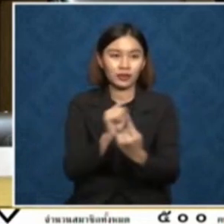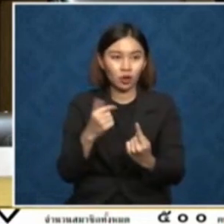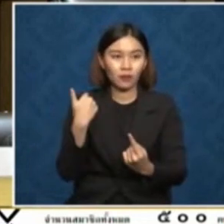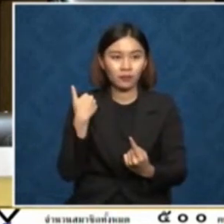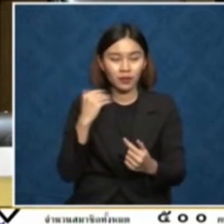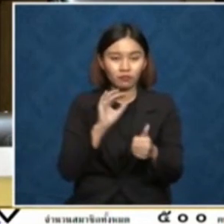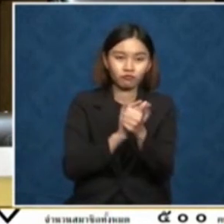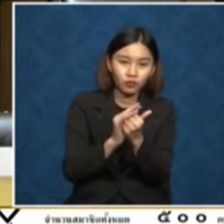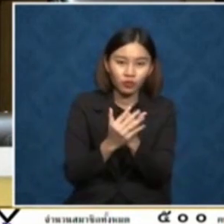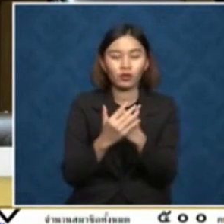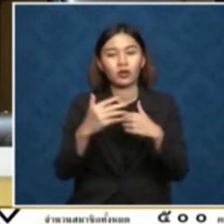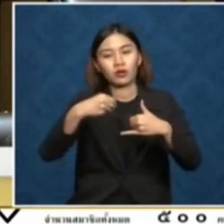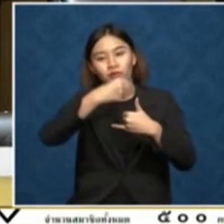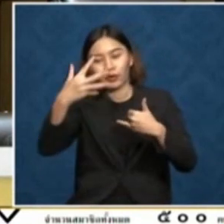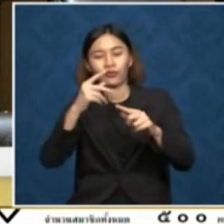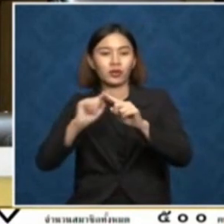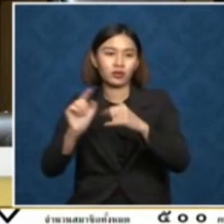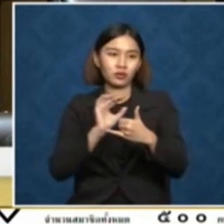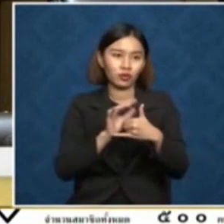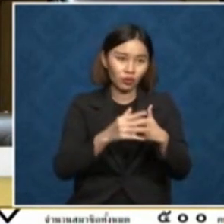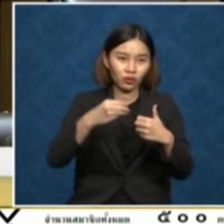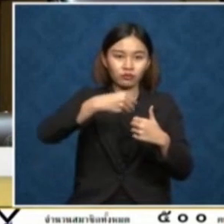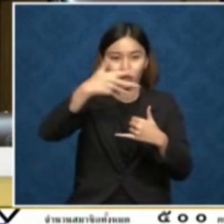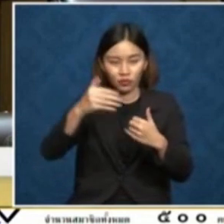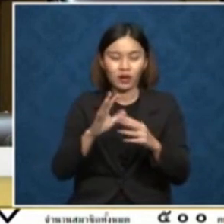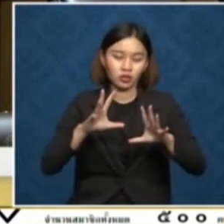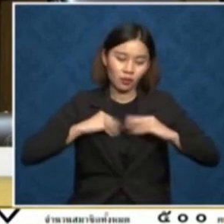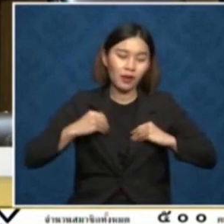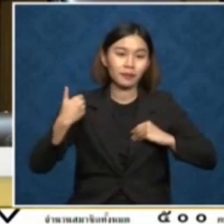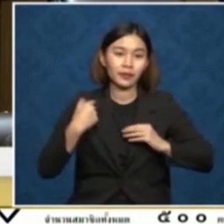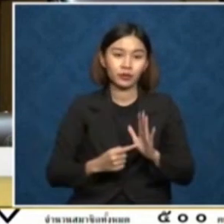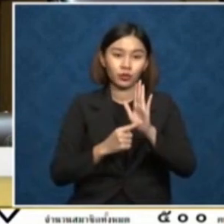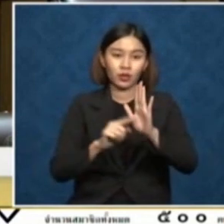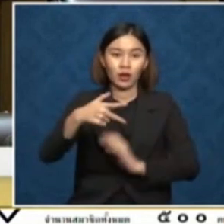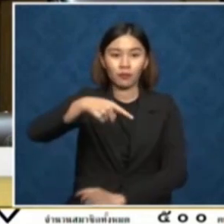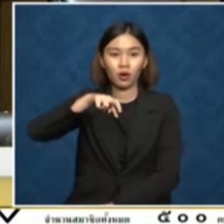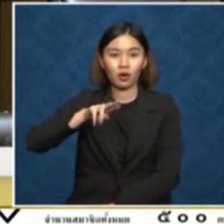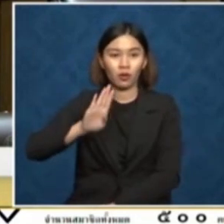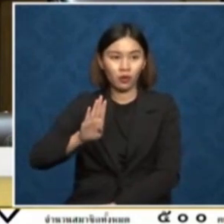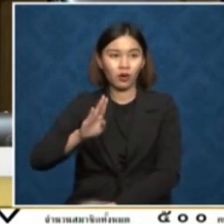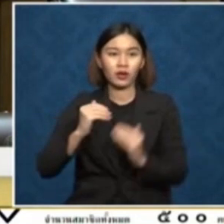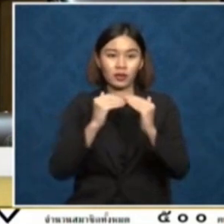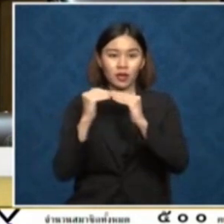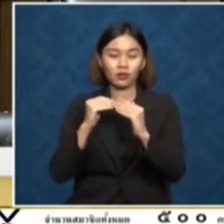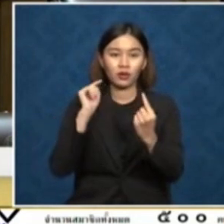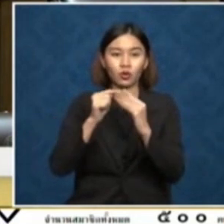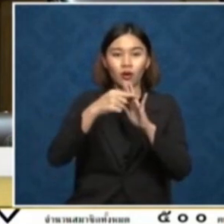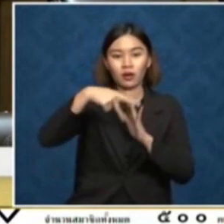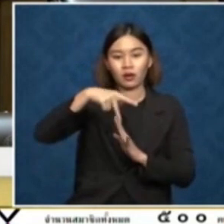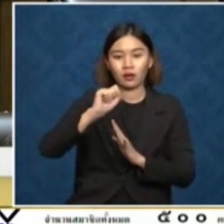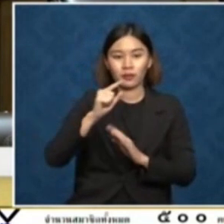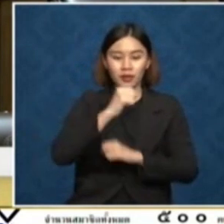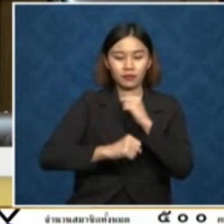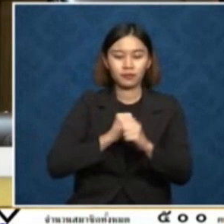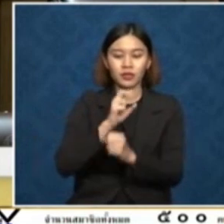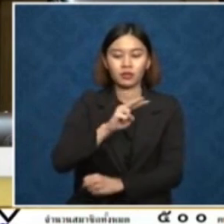สัมพันธ์ระหว่างคนเพศเดียวกันอย่างเช่นโซโลมี่ลอนะคะเรื่อยมาจนถึงการพยายามปรับตัวเพื่อให้กฎหมายเนี่ยก้าวทันตามทัศนคติของ